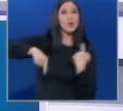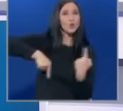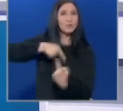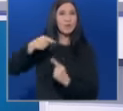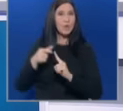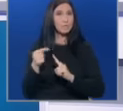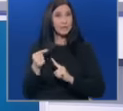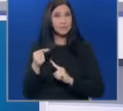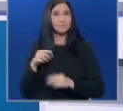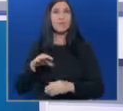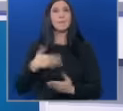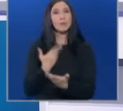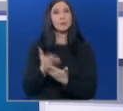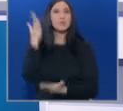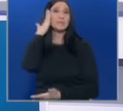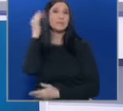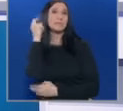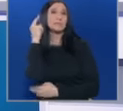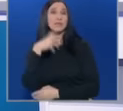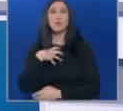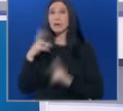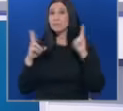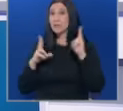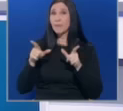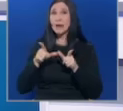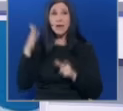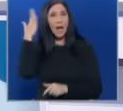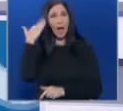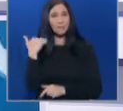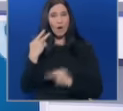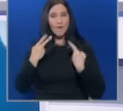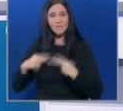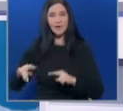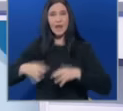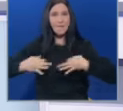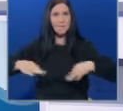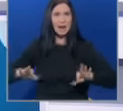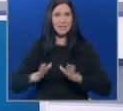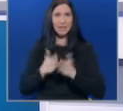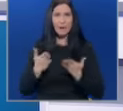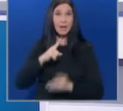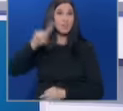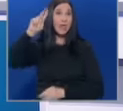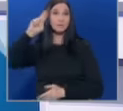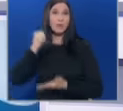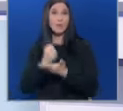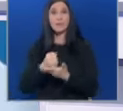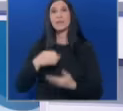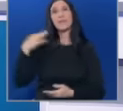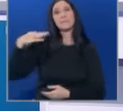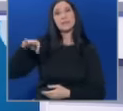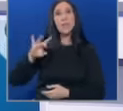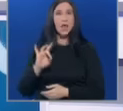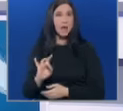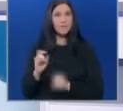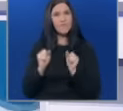принцип. Номинираната за министър-председател от ГЕРБ СДС Мария Габриел върна празна папка с неизпълнен мандат на президента Румен